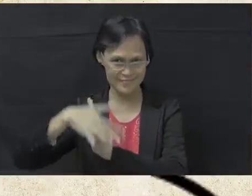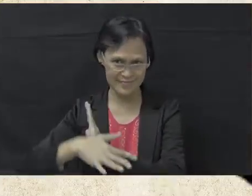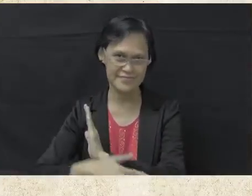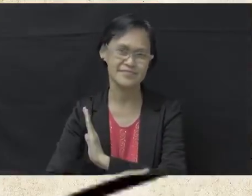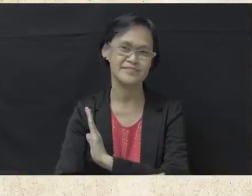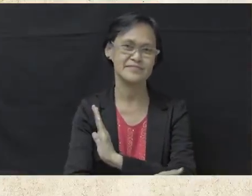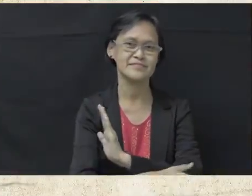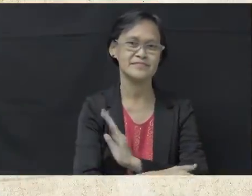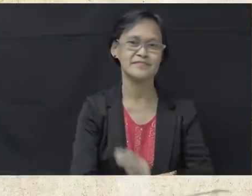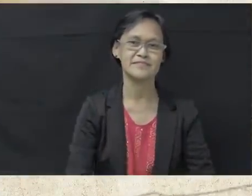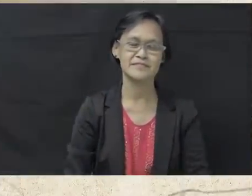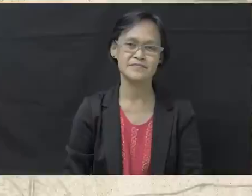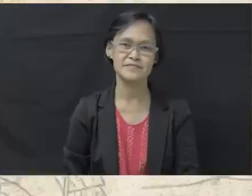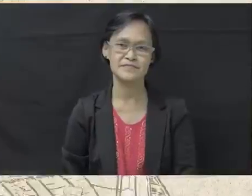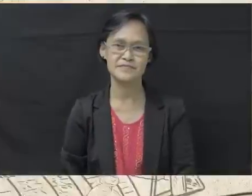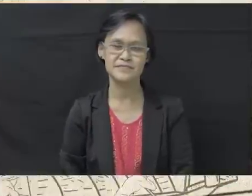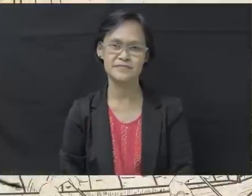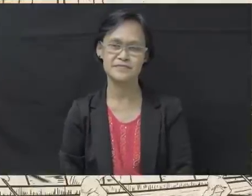at dagat.